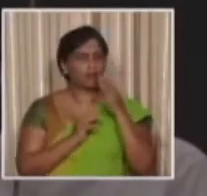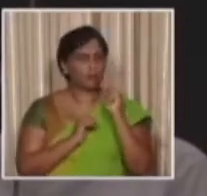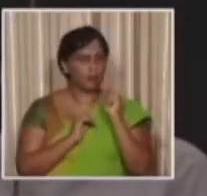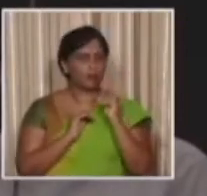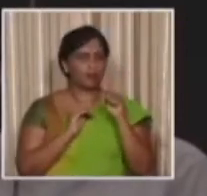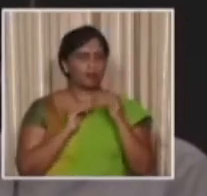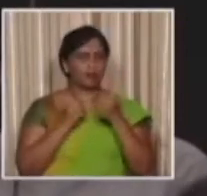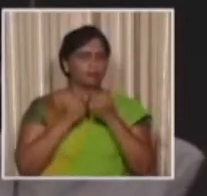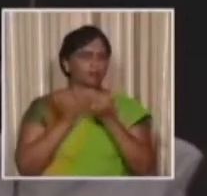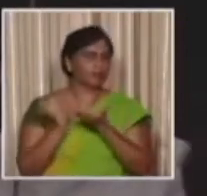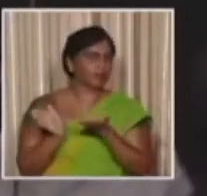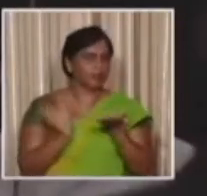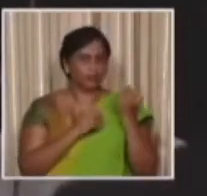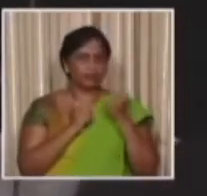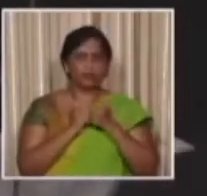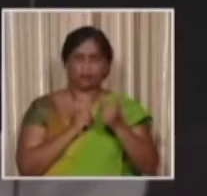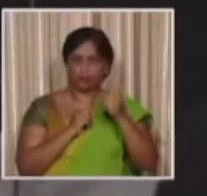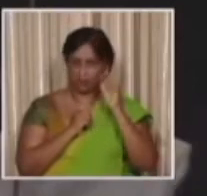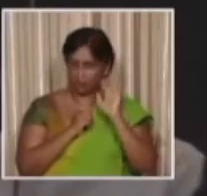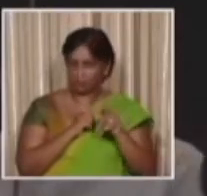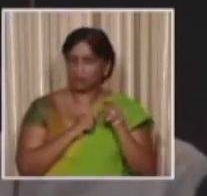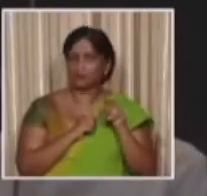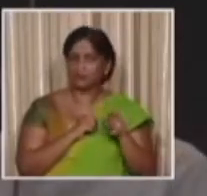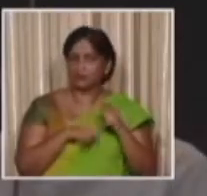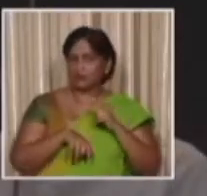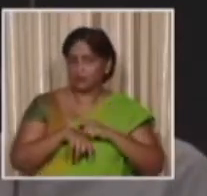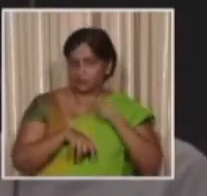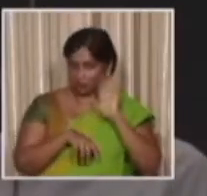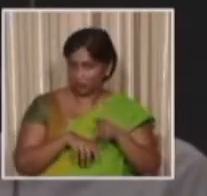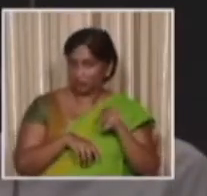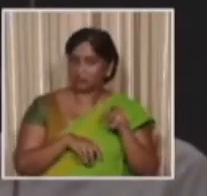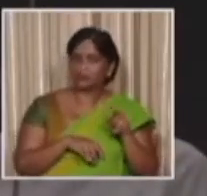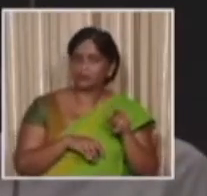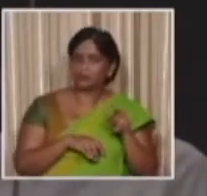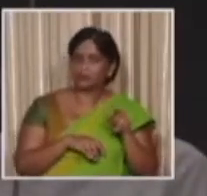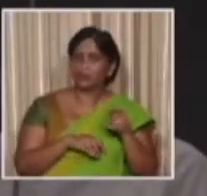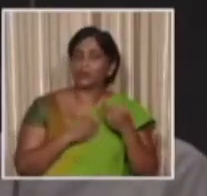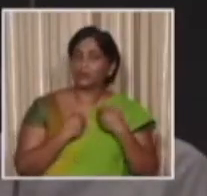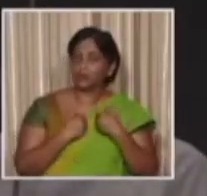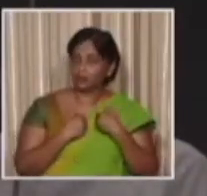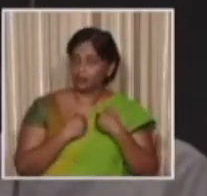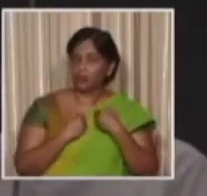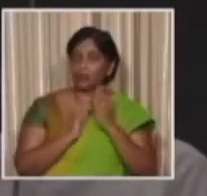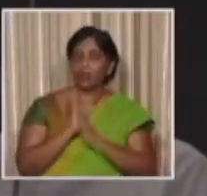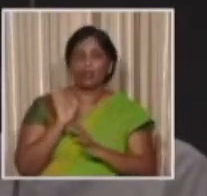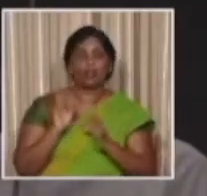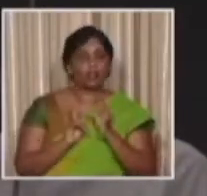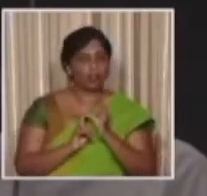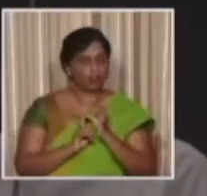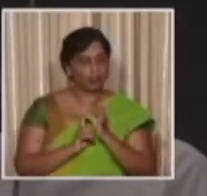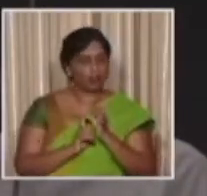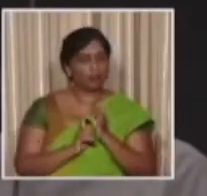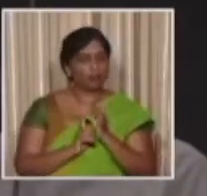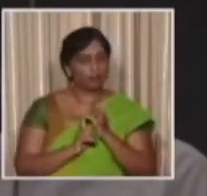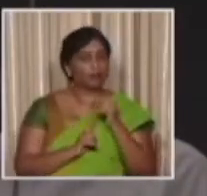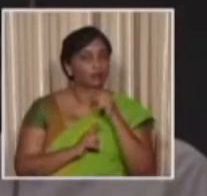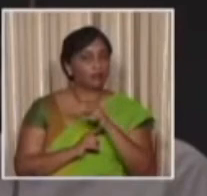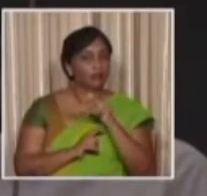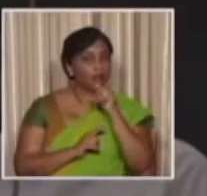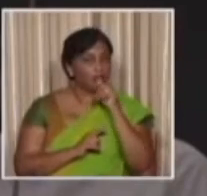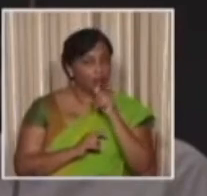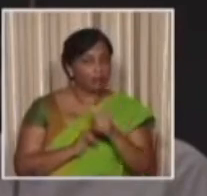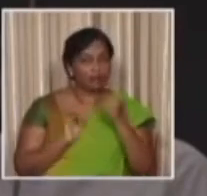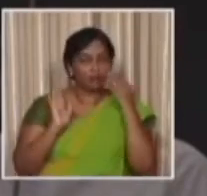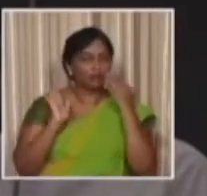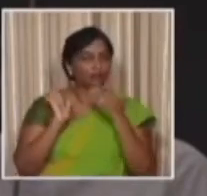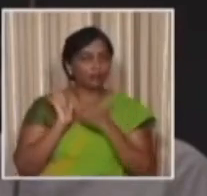நிலையிலே இந்த விடயங்கள் சம்பந்தமாக கௌரவ அமைச்சர் விதுர விக்ரமநாயக் அவர்களிடம் நான் இந்த நிலைமைகளை உண்மையை எடுத்து சொன்னேன் ஆதாரங்களுடன் எனவே